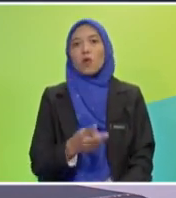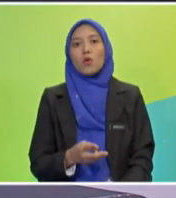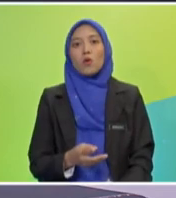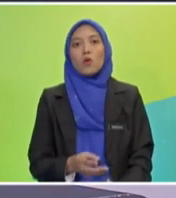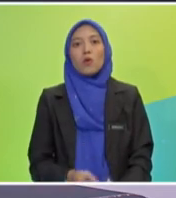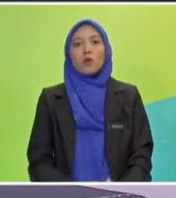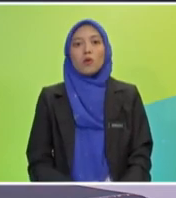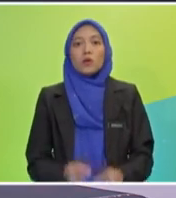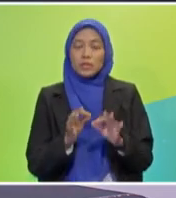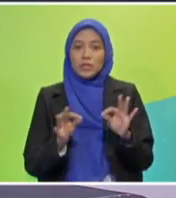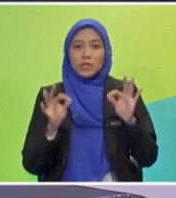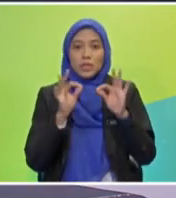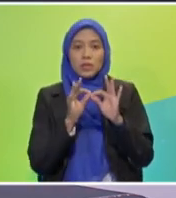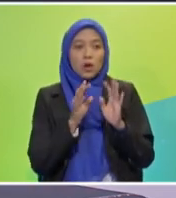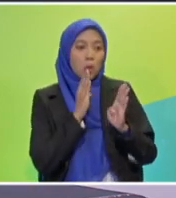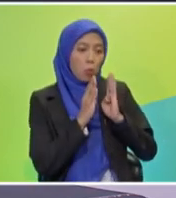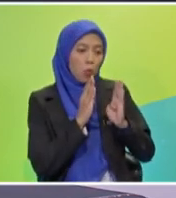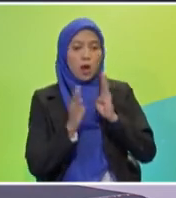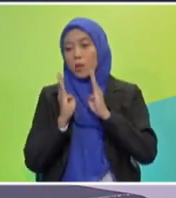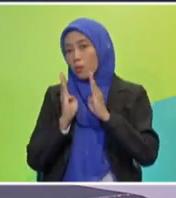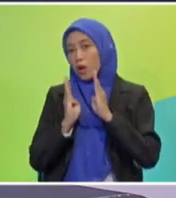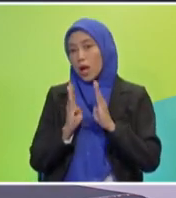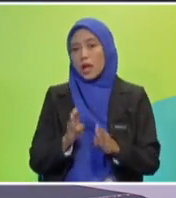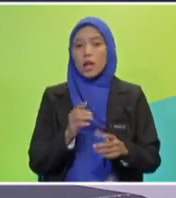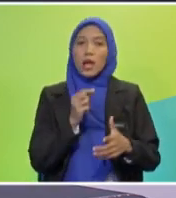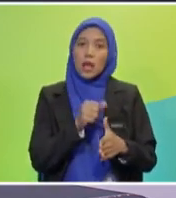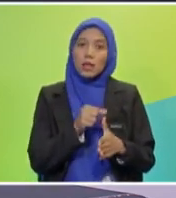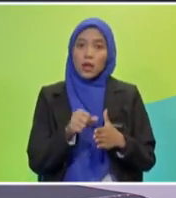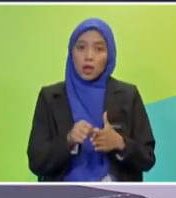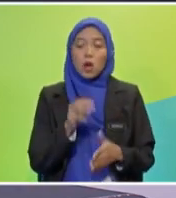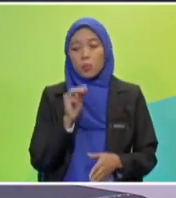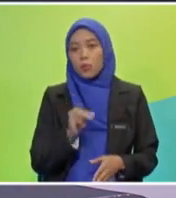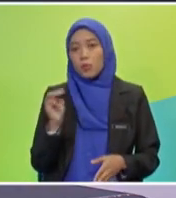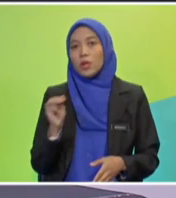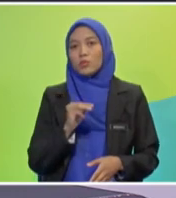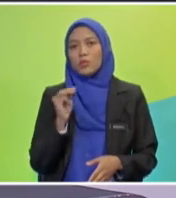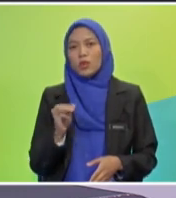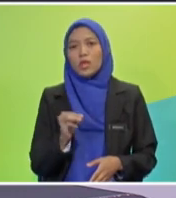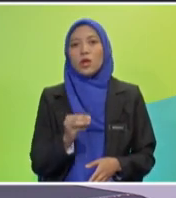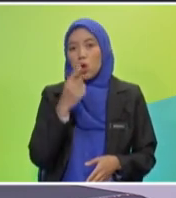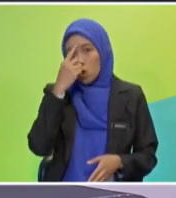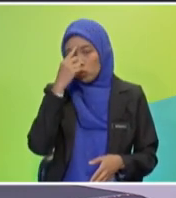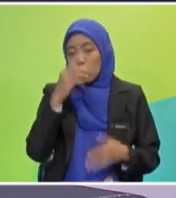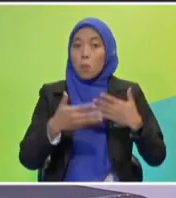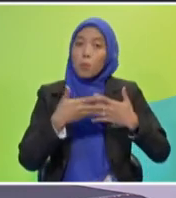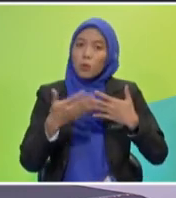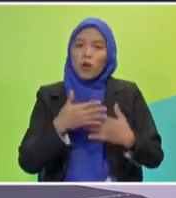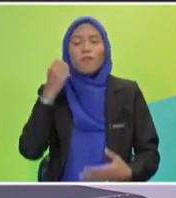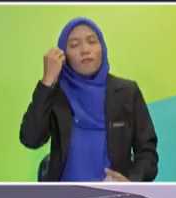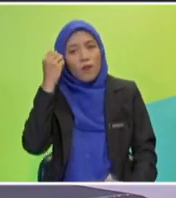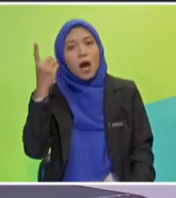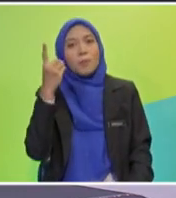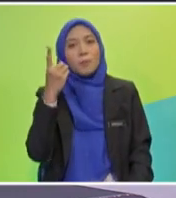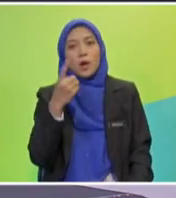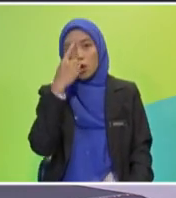dialog ataupun perbualan di antara Amira dan Cassandra supaya murid-murid lebih mudah faham cara untuk memberikan